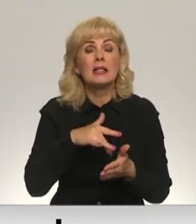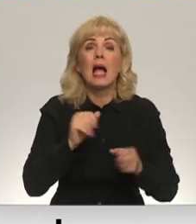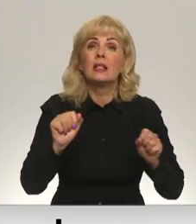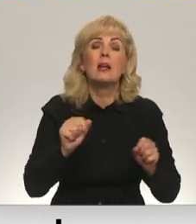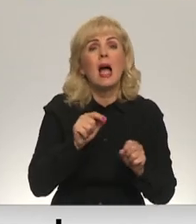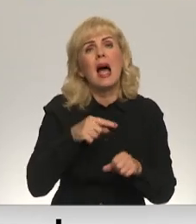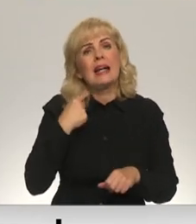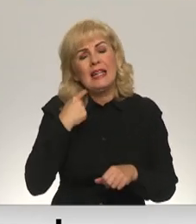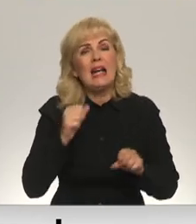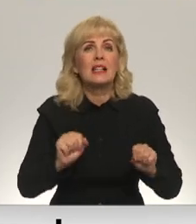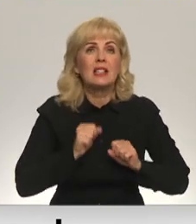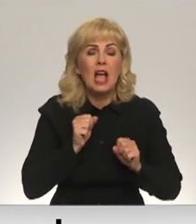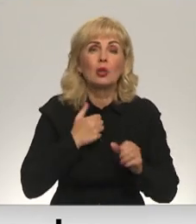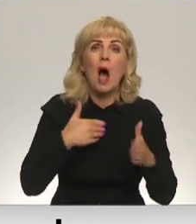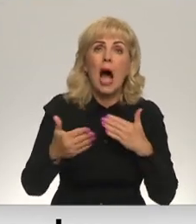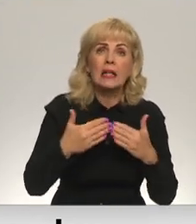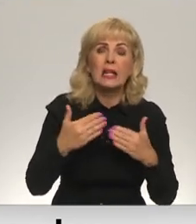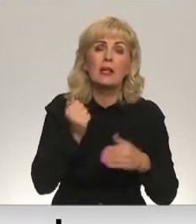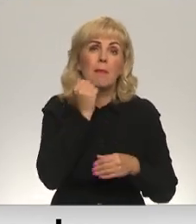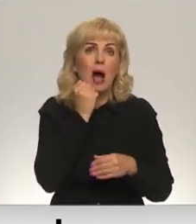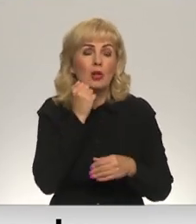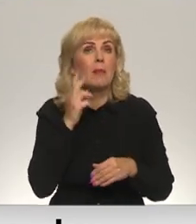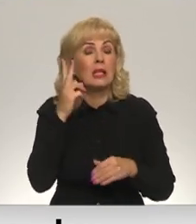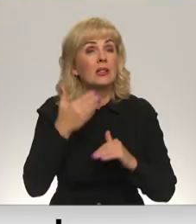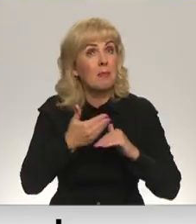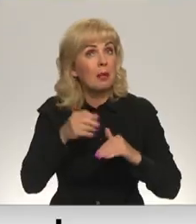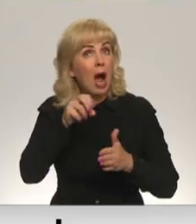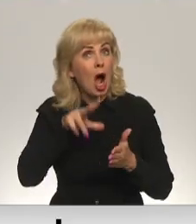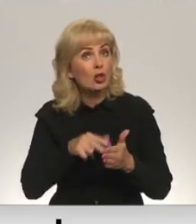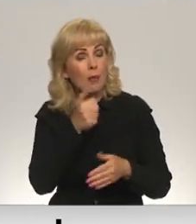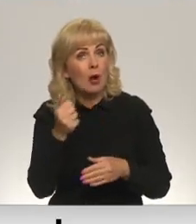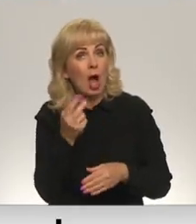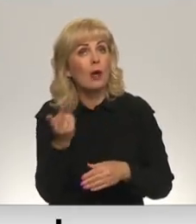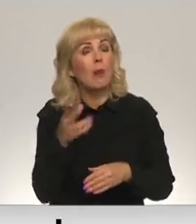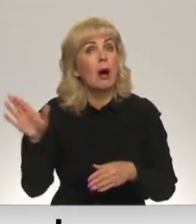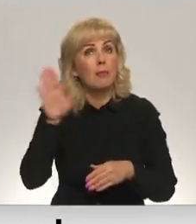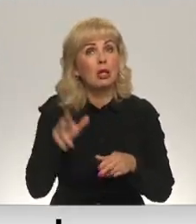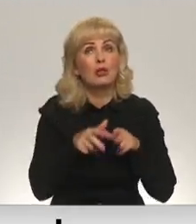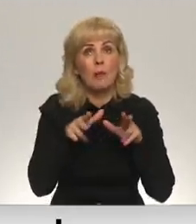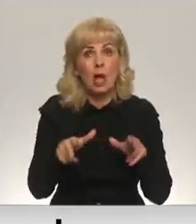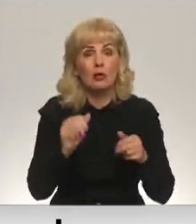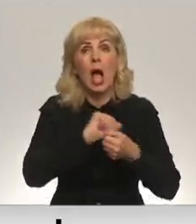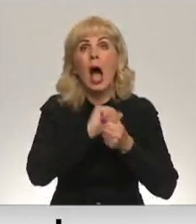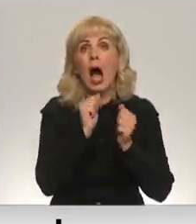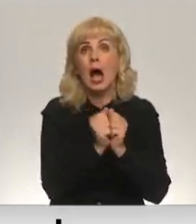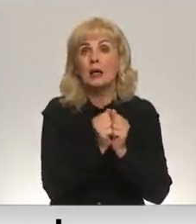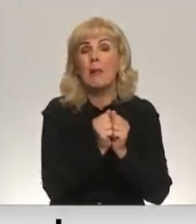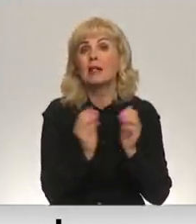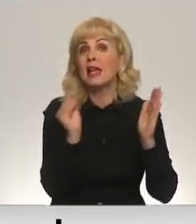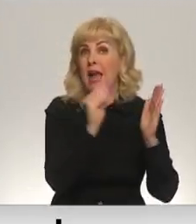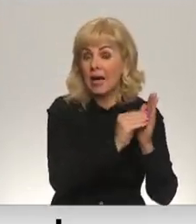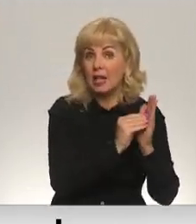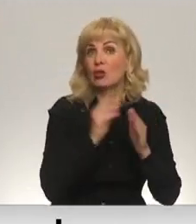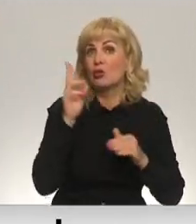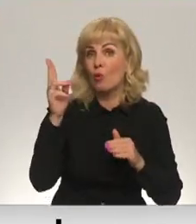uzlabot attiecības ar Maskavu, gan vēl liecina pirms 18 gadiem abu pilsētu mēru akmenī iekaltais solījums